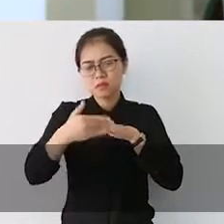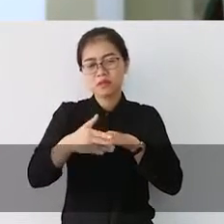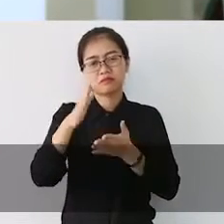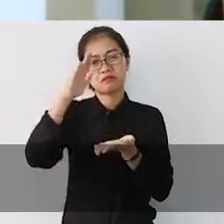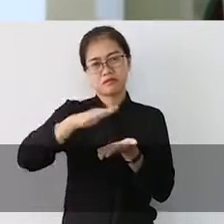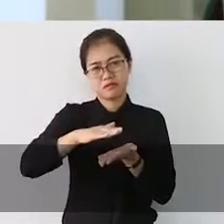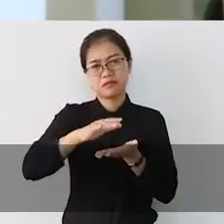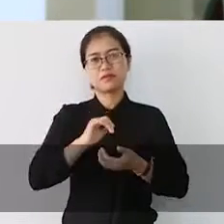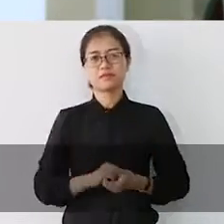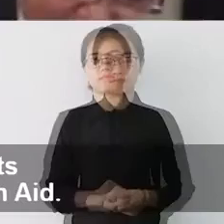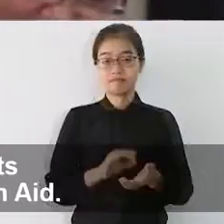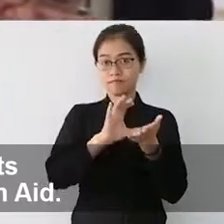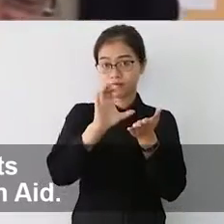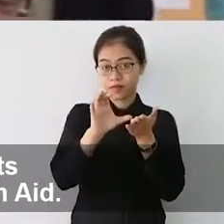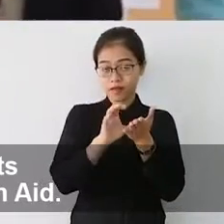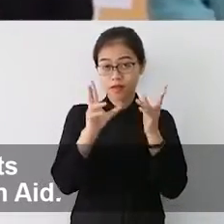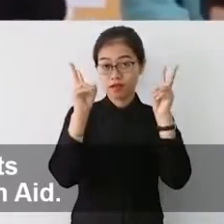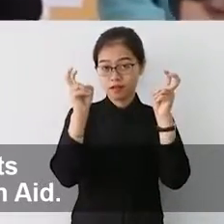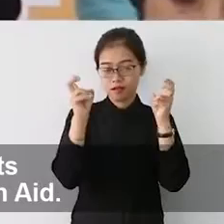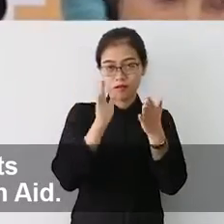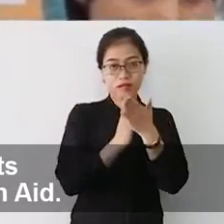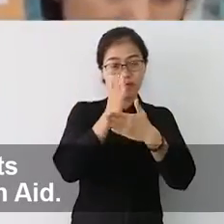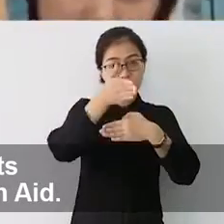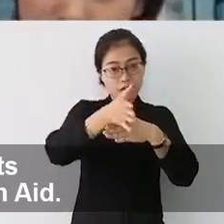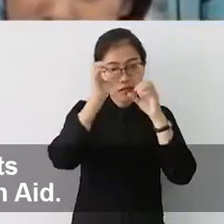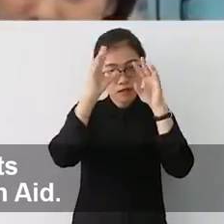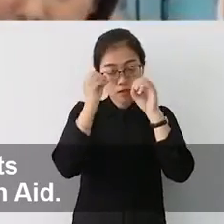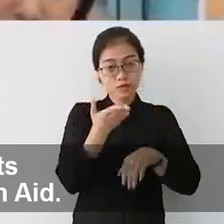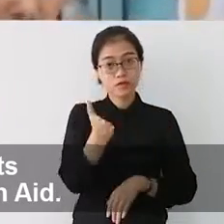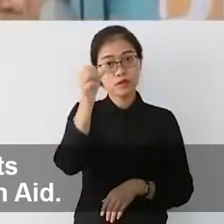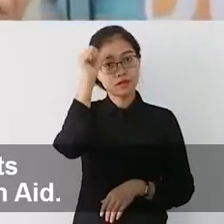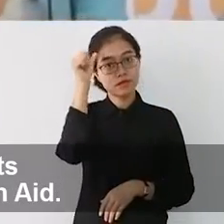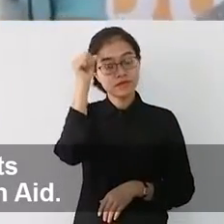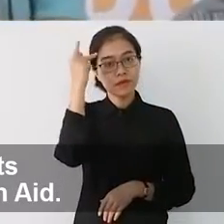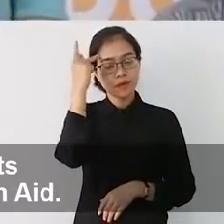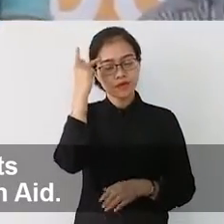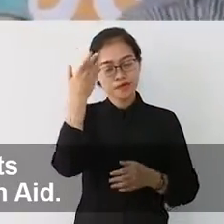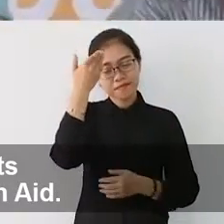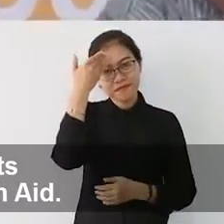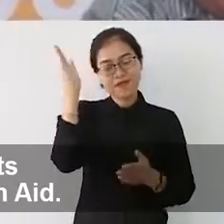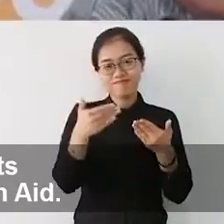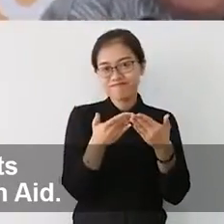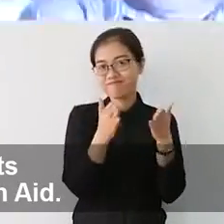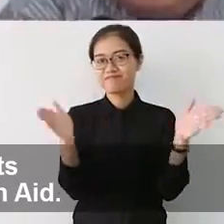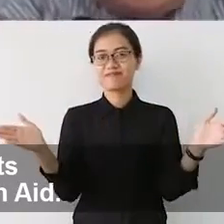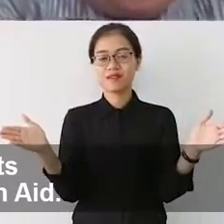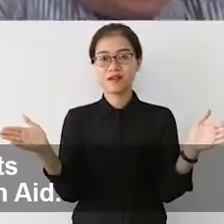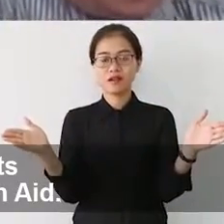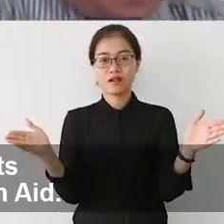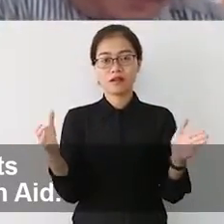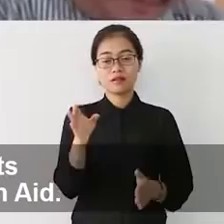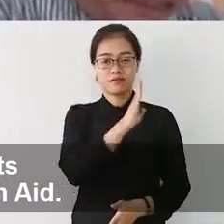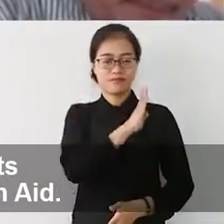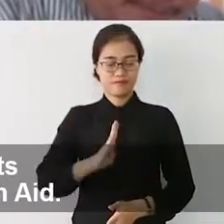thì gặp rất là nhiều hạn chế. Trước thực trạng này, dự án tiếp cận giáo dục dành cho sinh viên khuyết tật hay gọi tắt là dự án